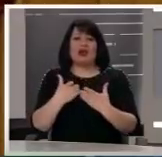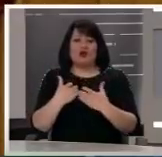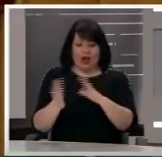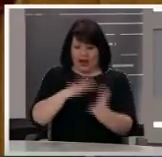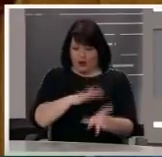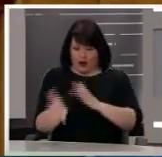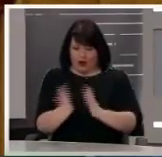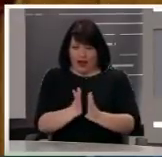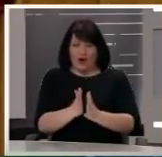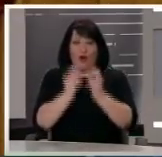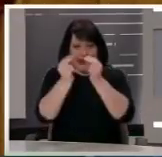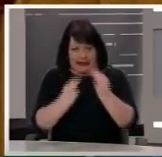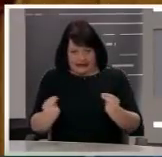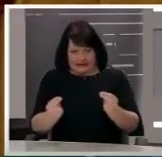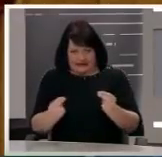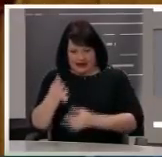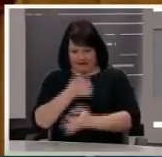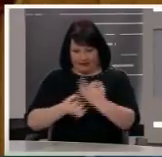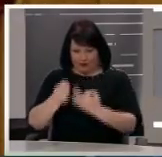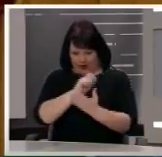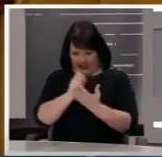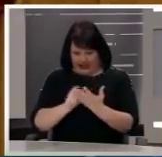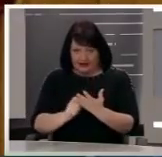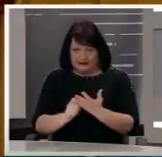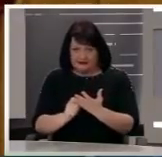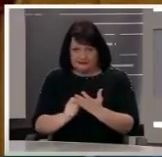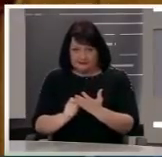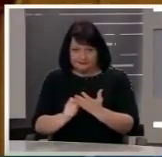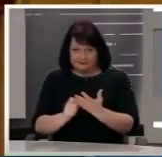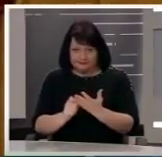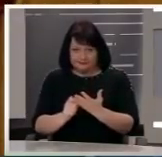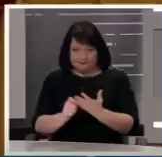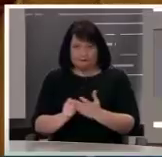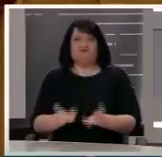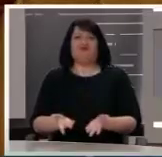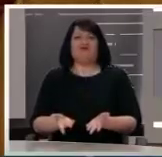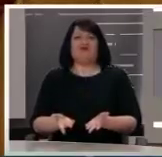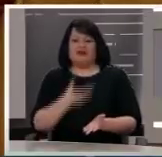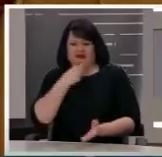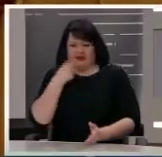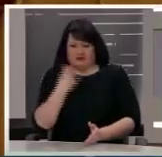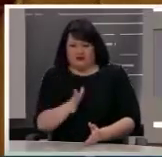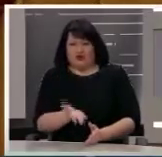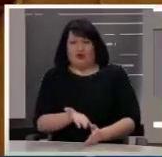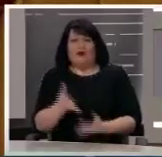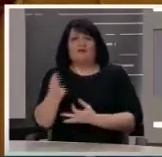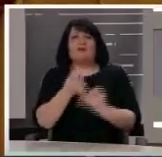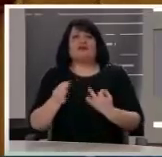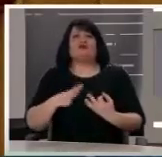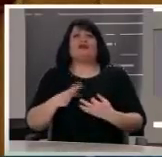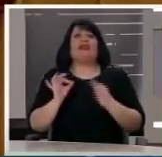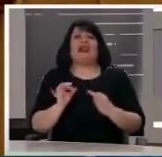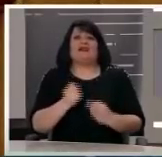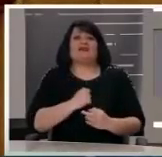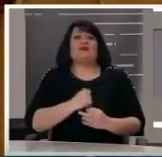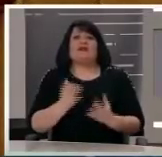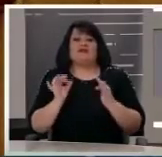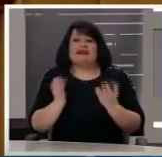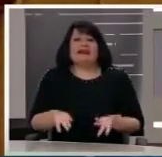αμφισημίες και επιχειρήματά σας που ολοκληρωθοκουπούνται ασυστόλος και αδιαδόχος εδώ και πέστε μας τι θέλετε τελικά, τι